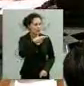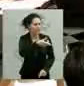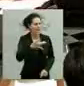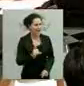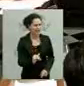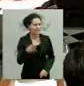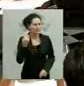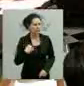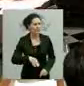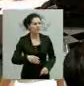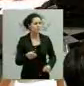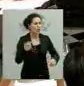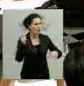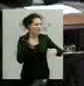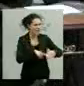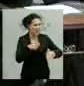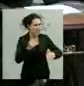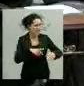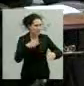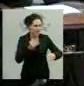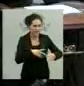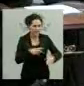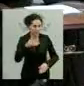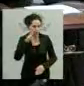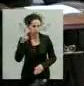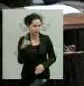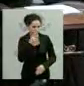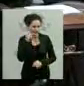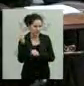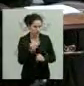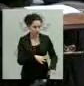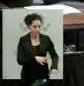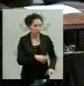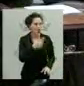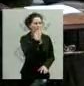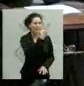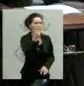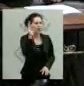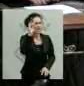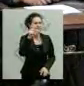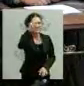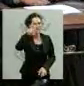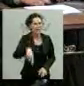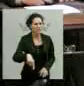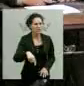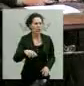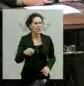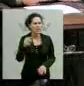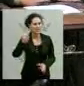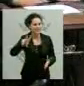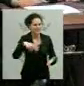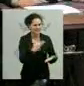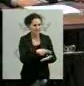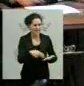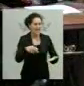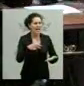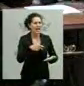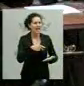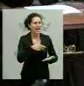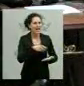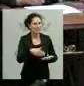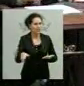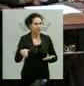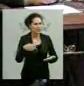un finançament històric. 120 milions de capitalitat, 100 milions d'esfeilo. I a pesar de tenir tota